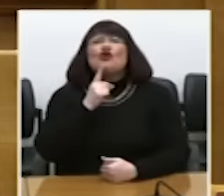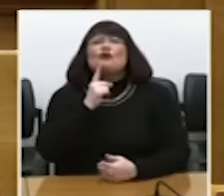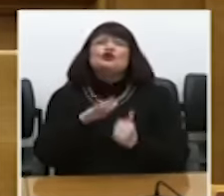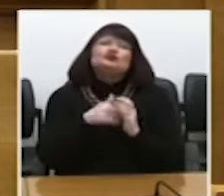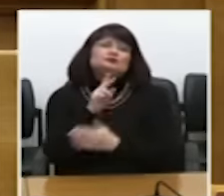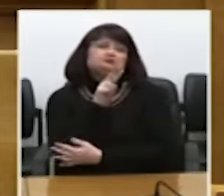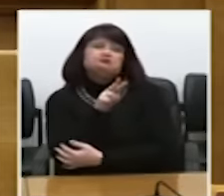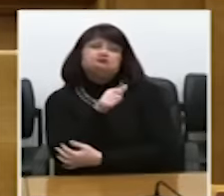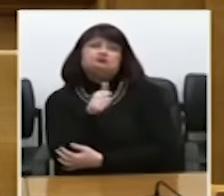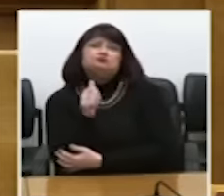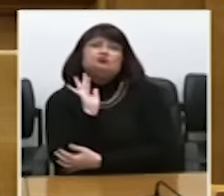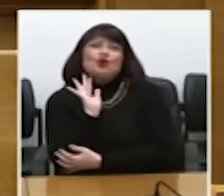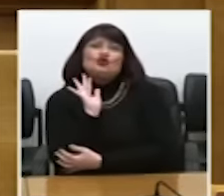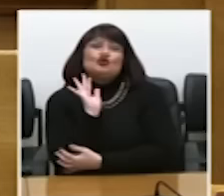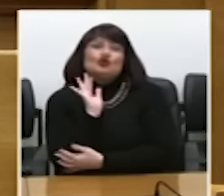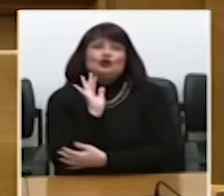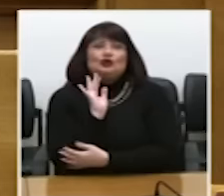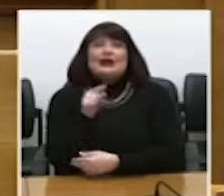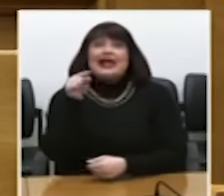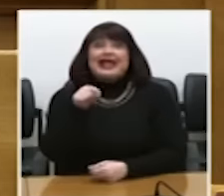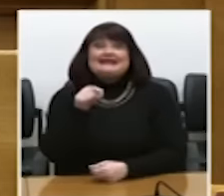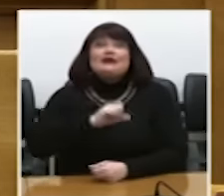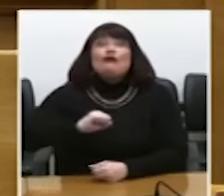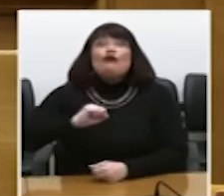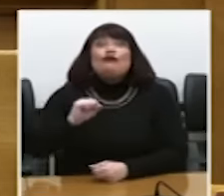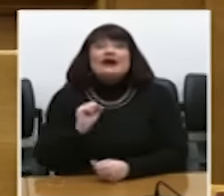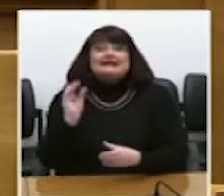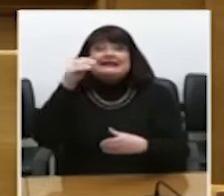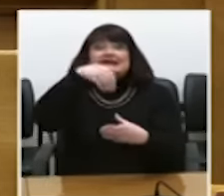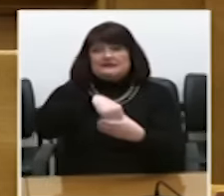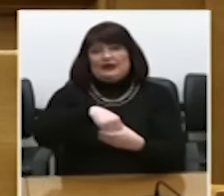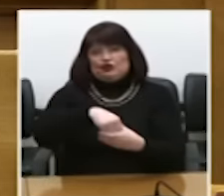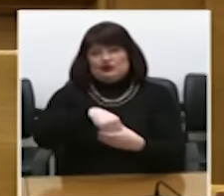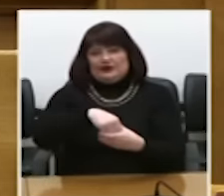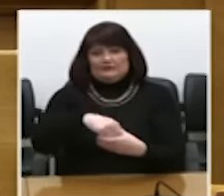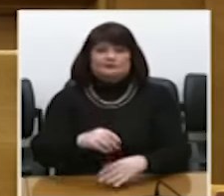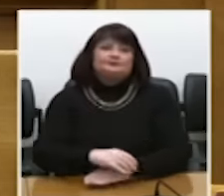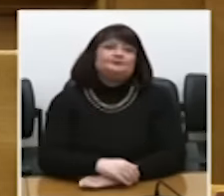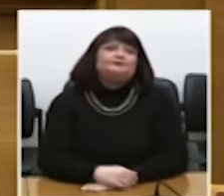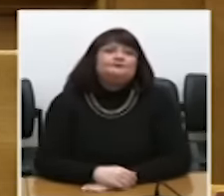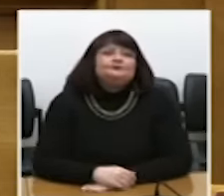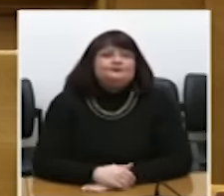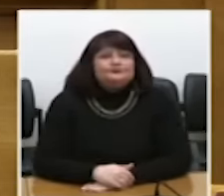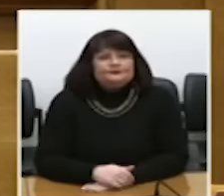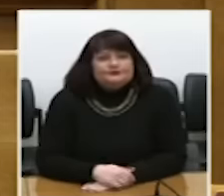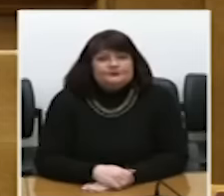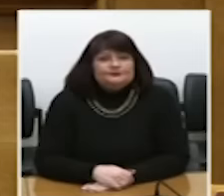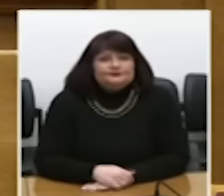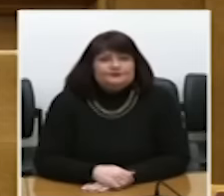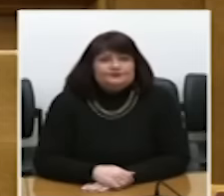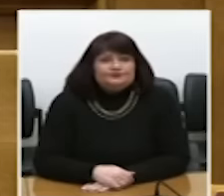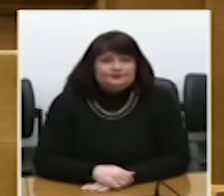Εσείς όμως φοβάστε αυτή τη συμμετοχή. Δεν την θέλετε. Τους ονομάζετε μειοψηφία